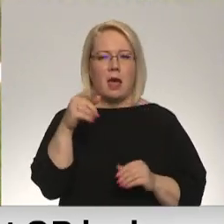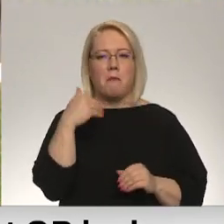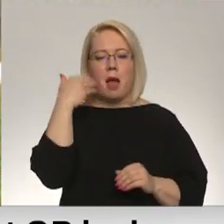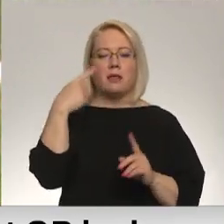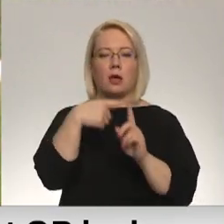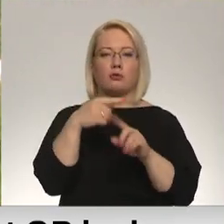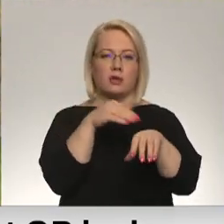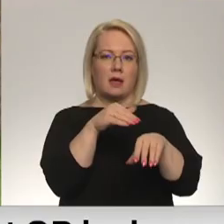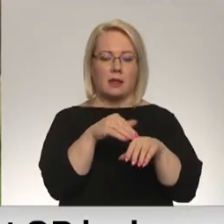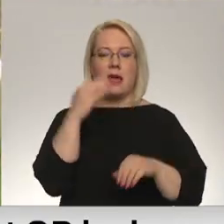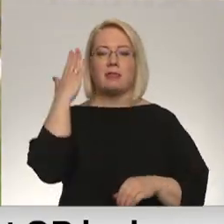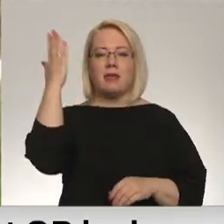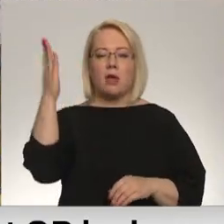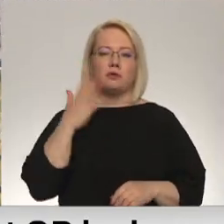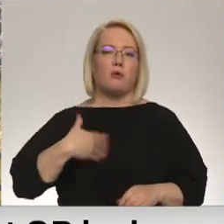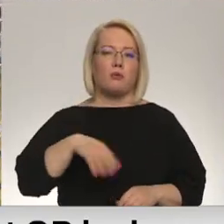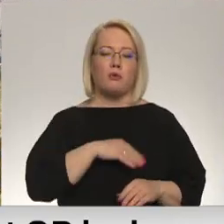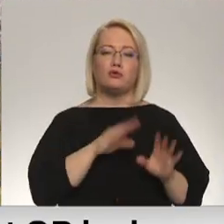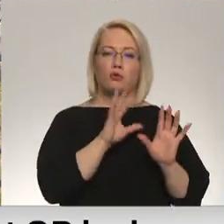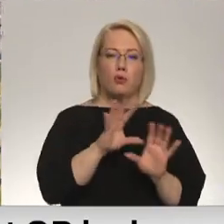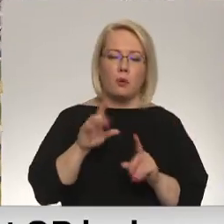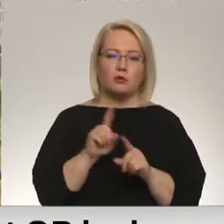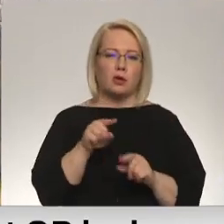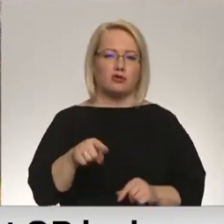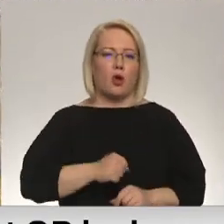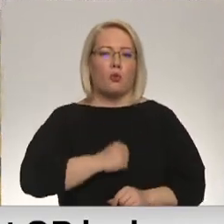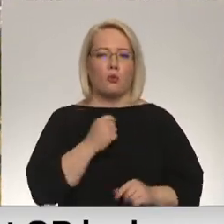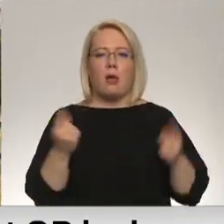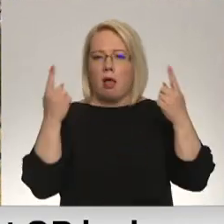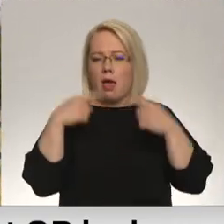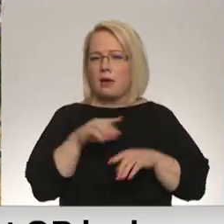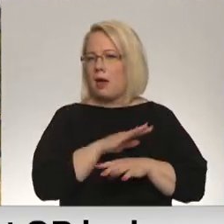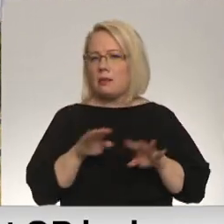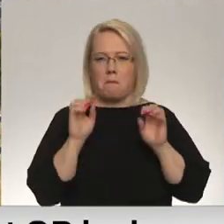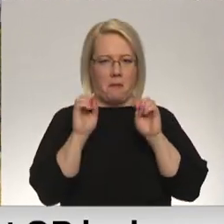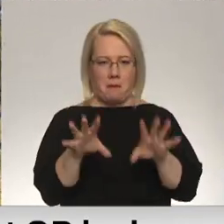atgādina, ka Dievs par mums rūpējas un ka viņš arī šajā grūtajā laikā mūs neatstāja.